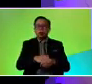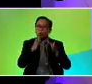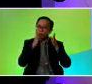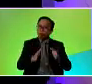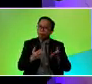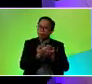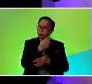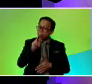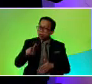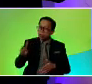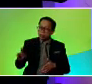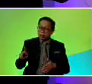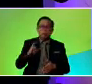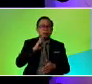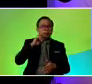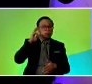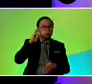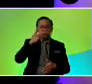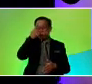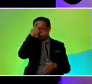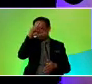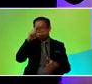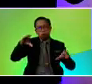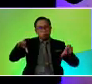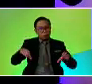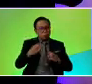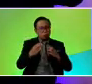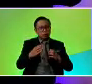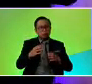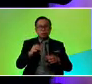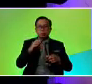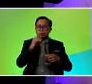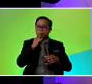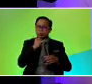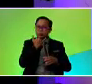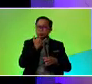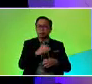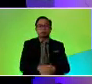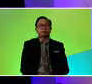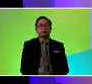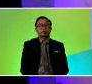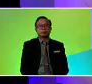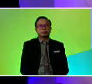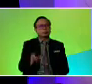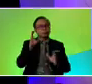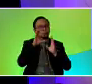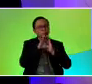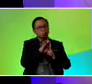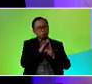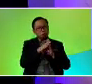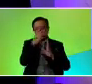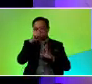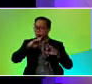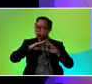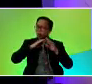kanak-kanak ataupun remaja tapi untuk melakukan tersebut Oke contohnya Oke kalau untuk